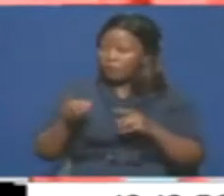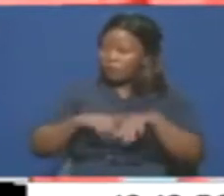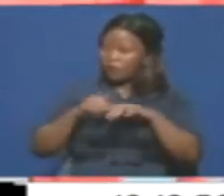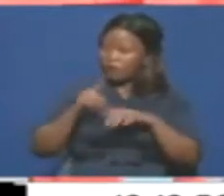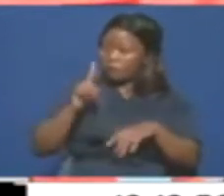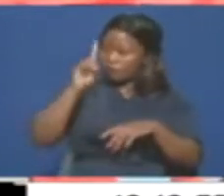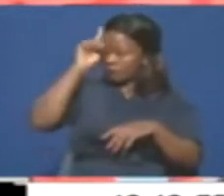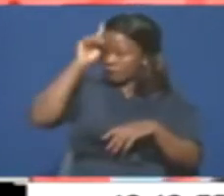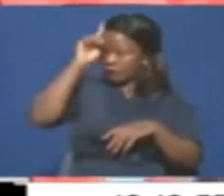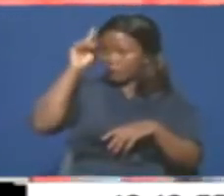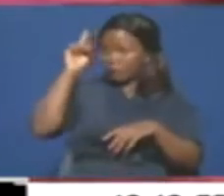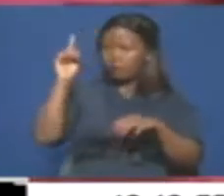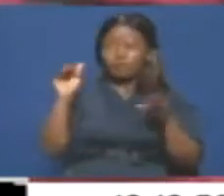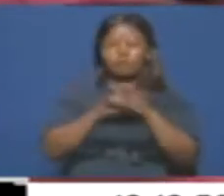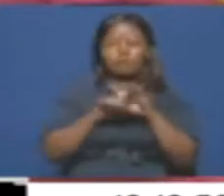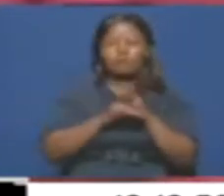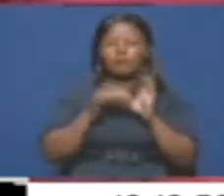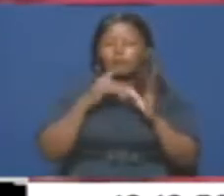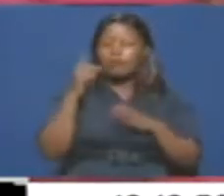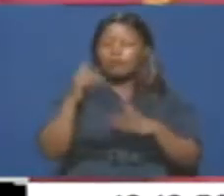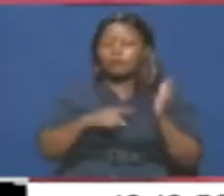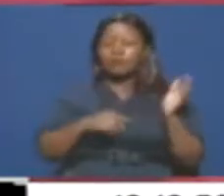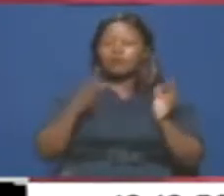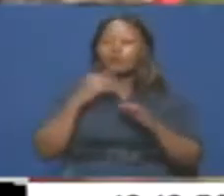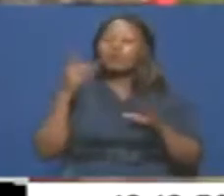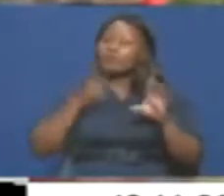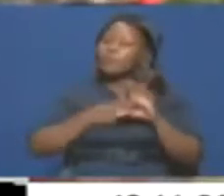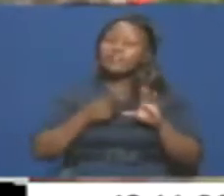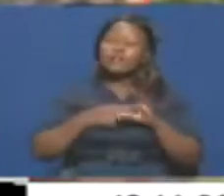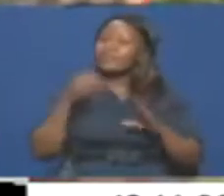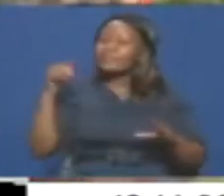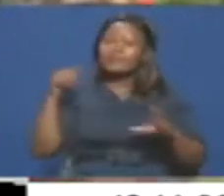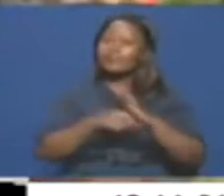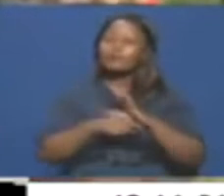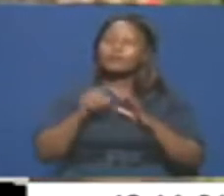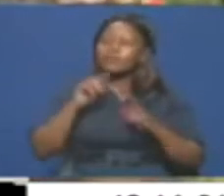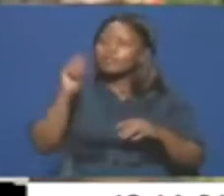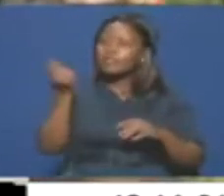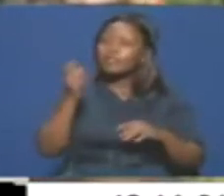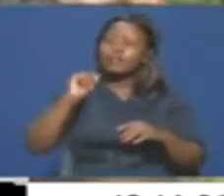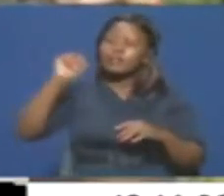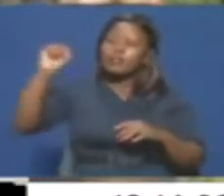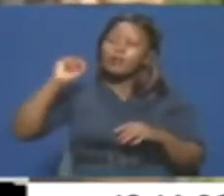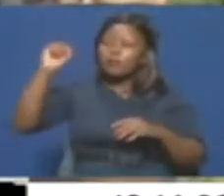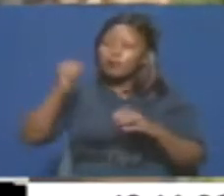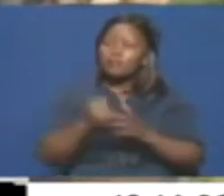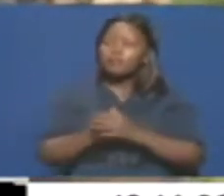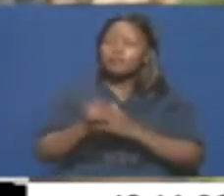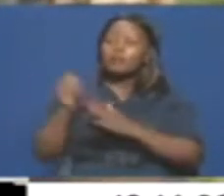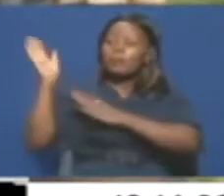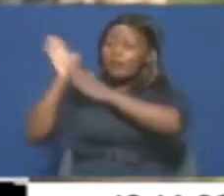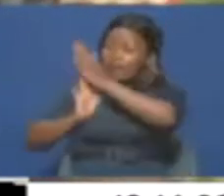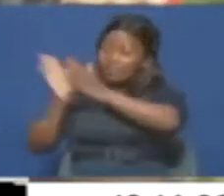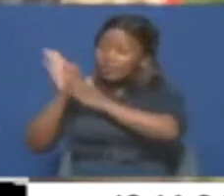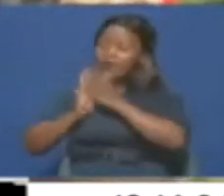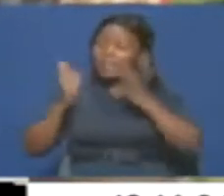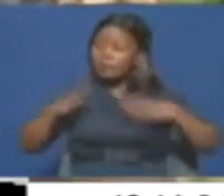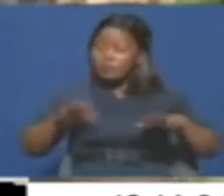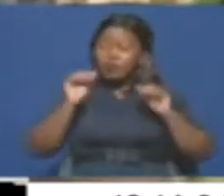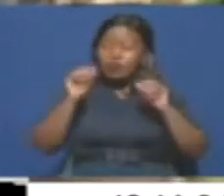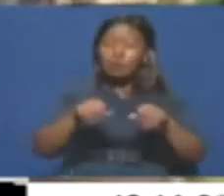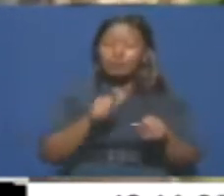walisema wangependa kushirikishwa kikamilifu kwenye siasa za taifa hili. Rastafari can serve as a governor, Rastafari